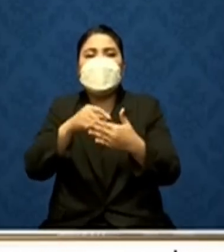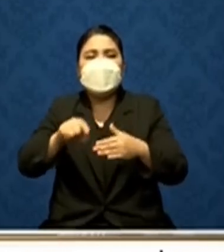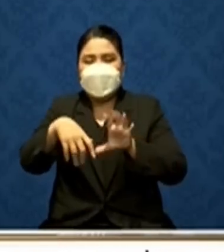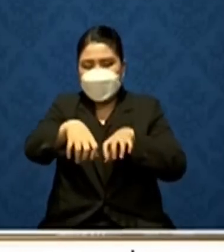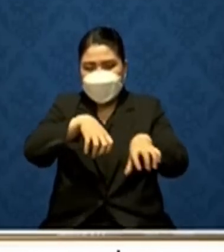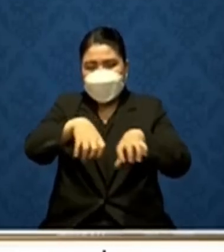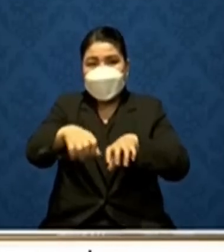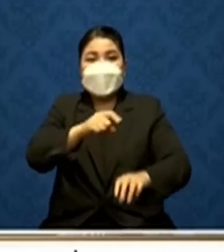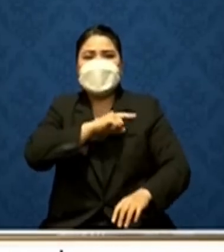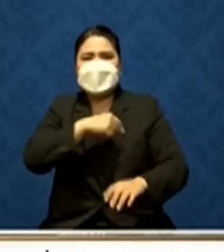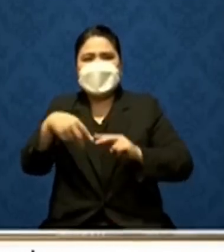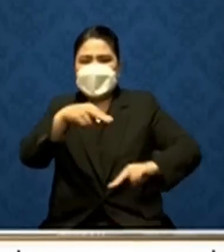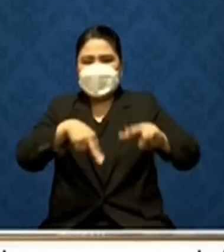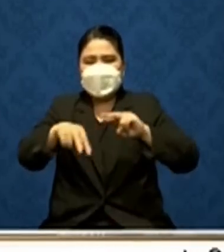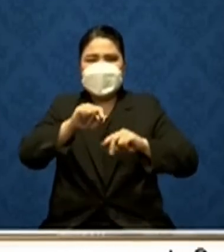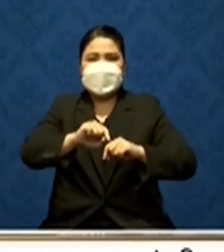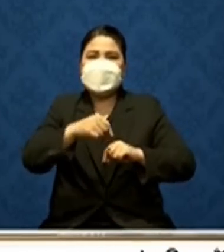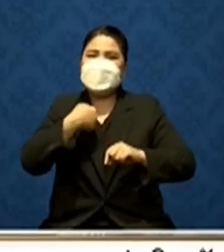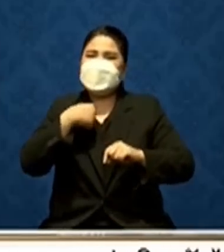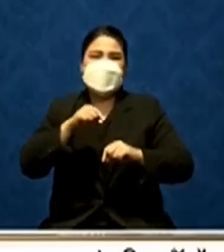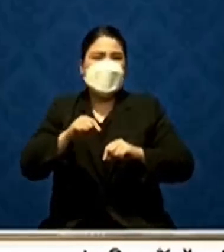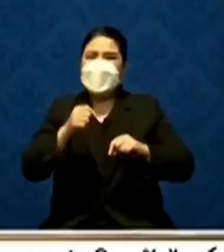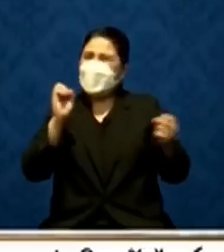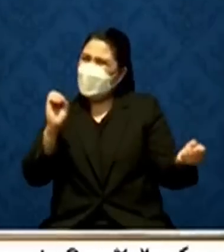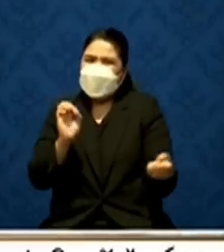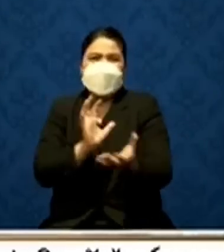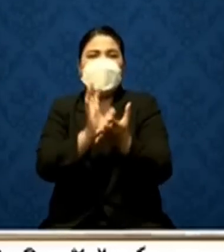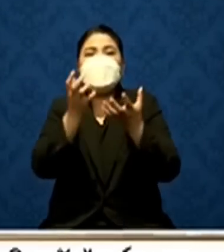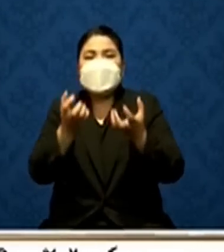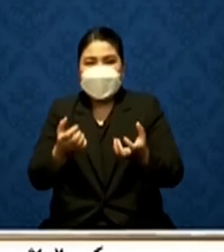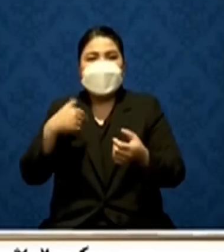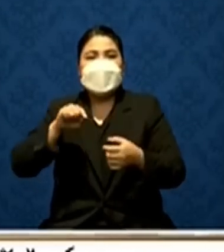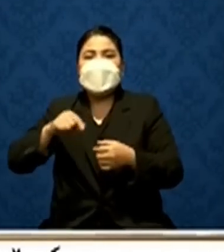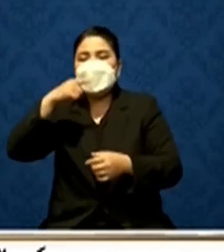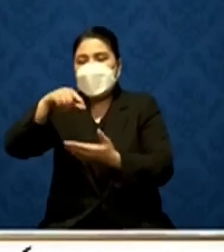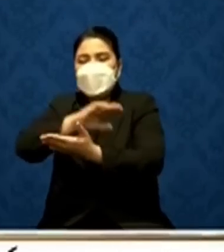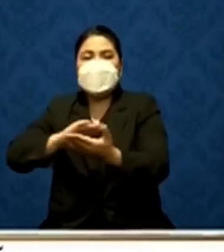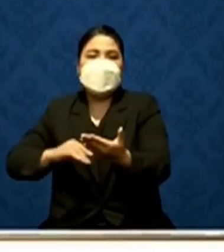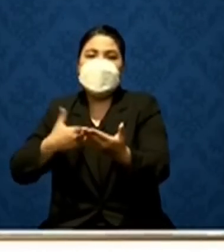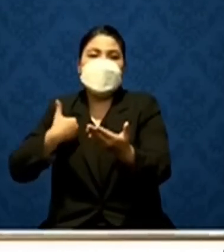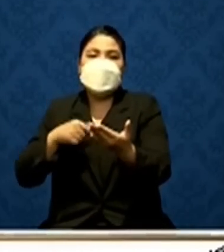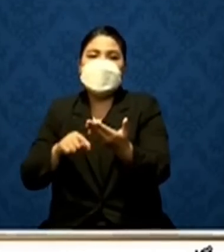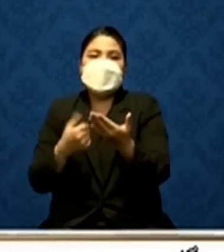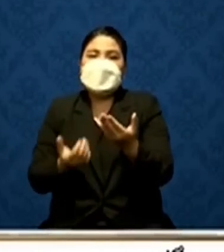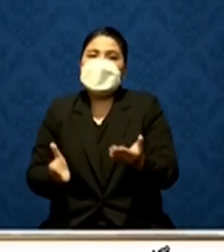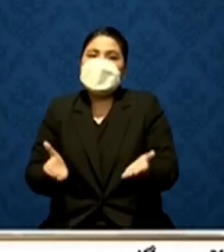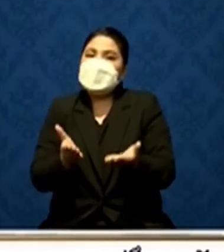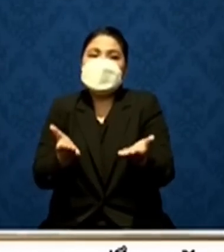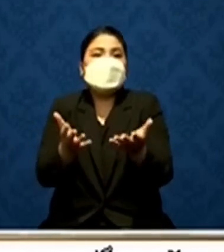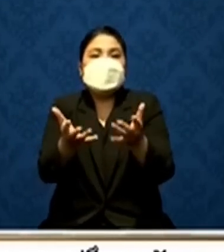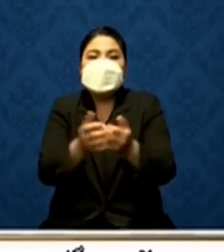นำมาซึ่งความเสียหายแก่ประเทศชาติและประชาชนจนยากที่จะเยียวยาแก้ไขได้